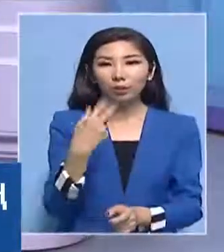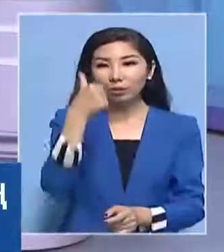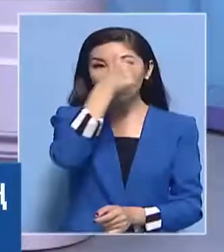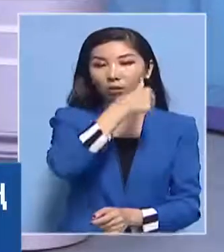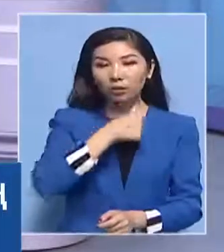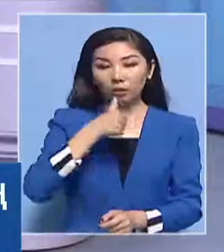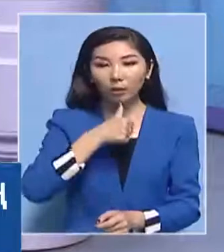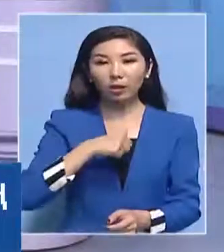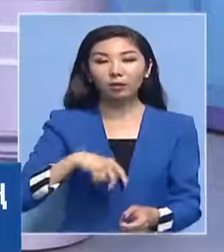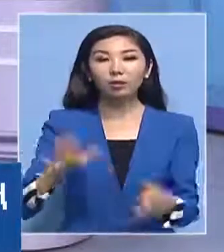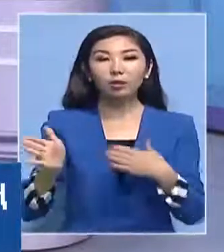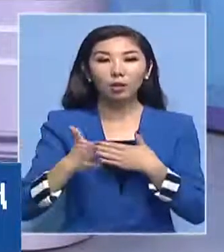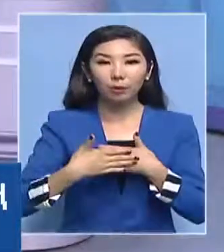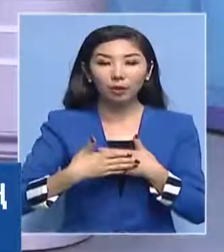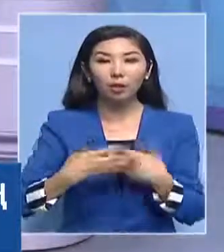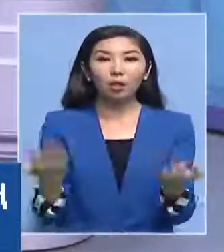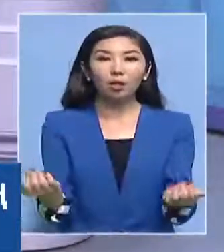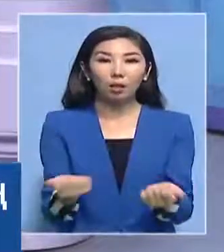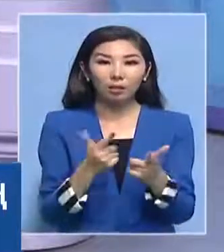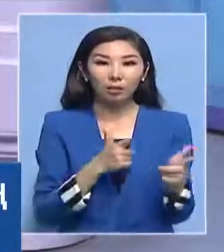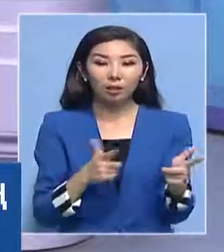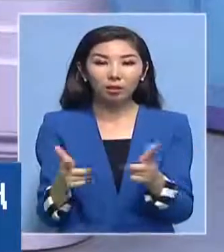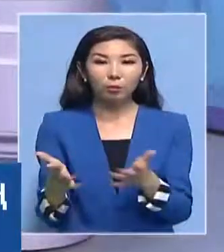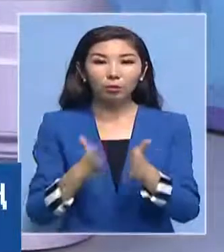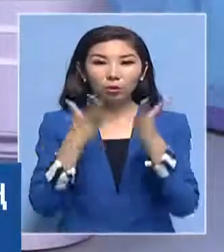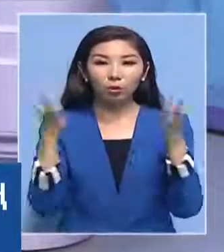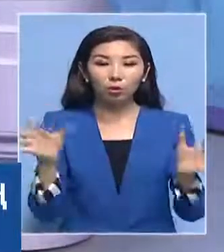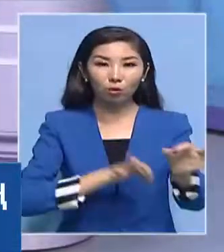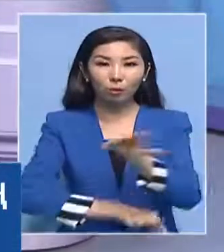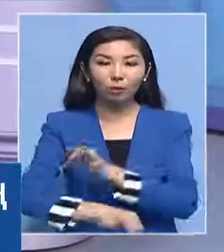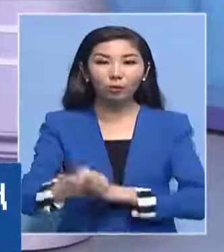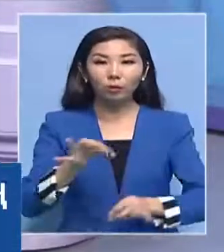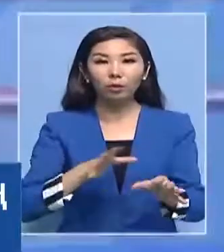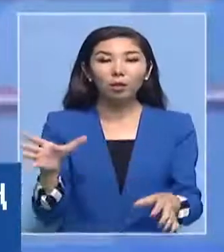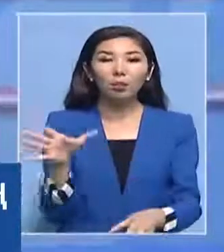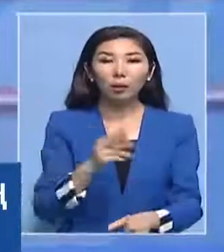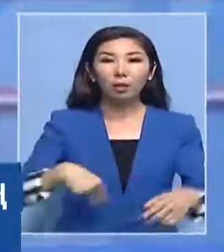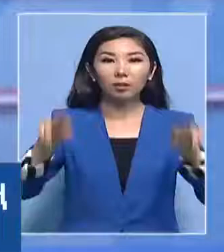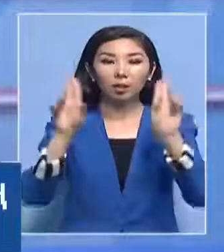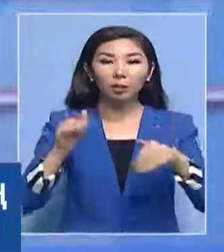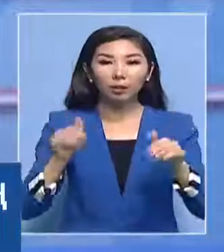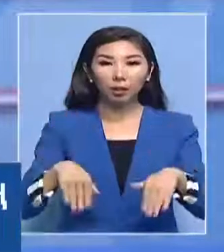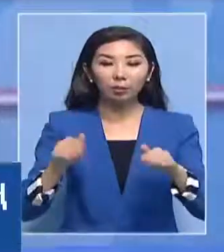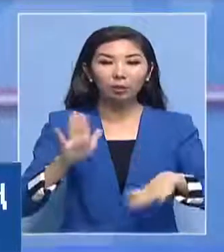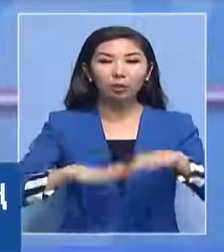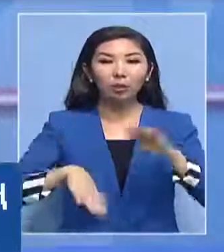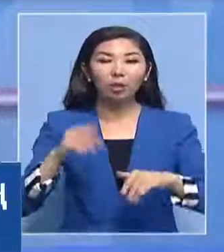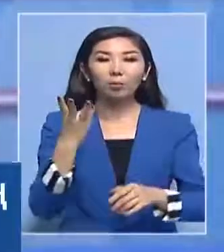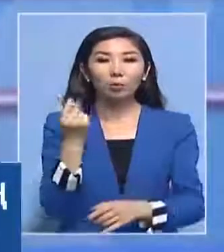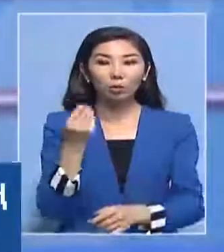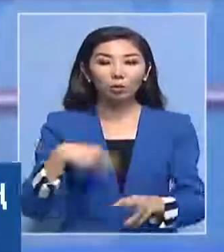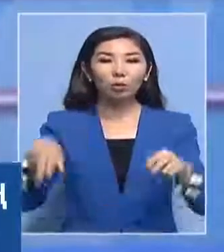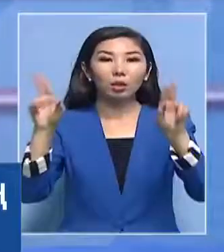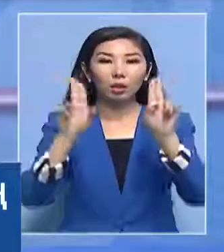өзі жаңа жабылды. Енді қазір дайындалып жатыр. Бұл енді үлкен жоба. Бәрі саланы қамтиды. Жаңа бюджеттік сала